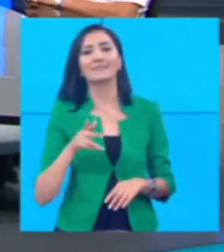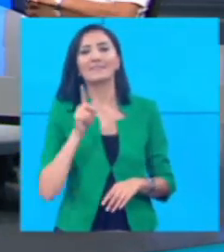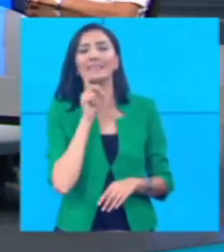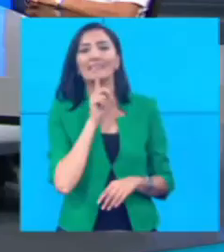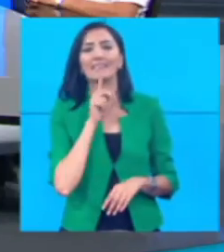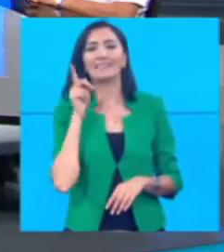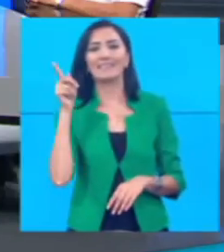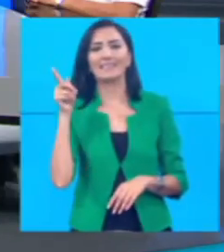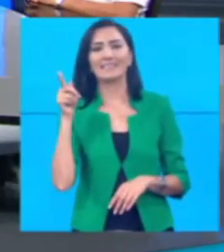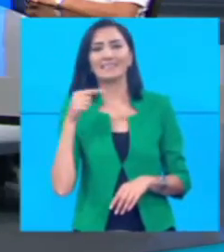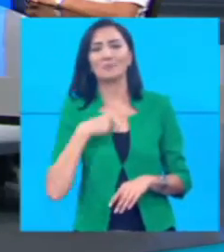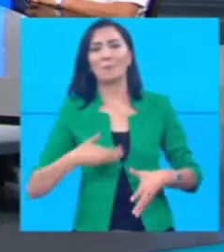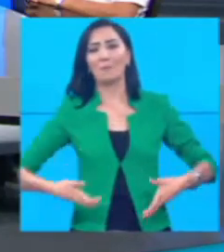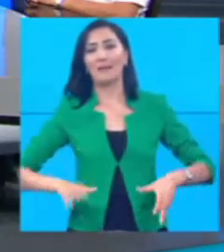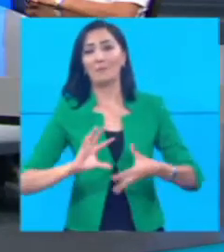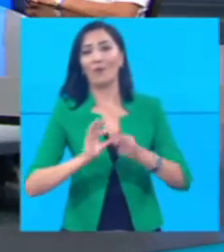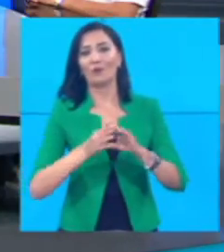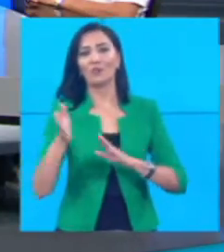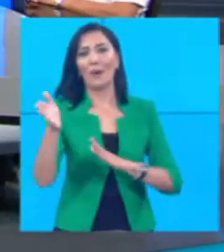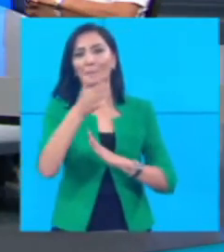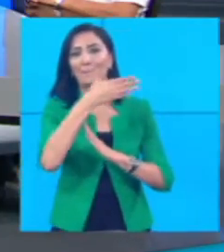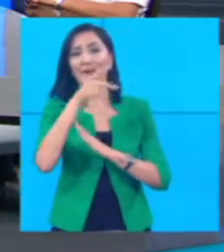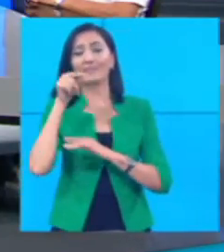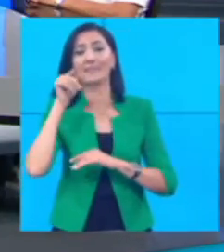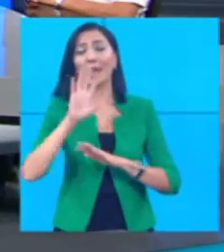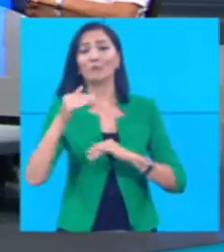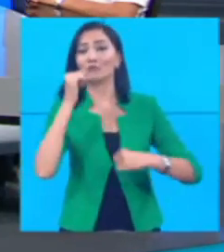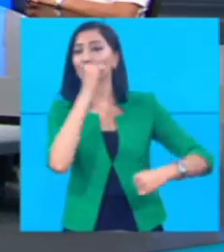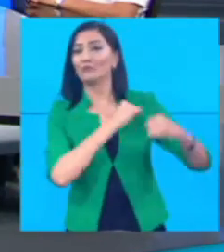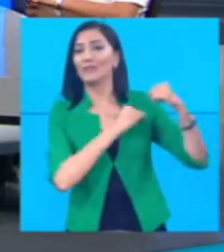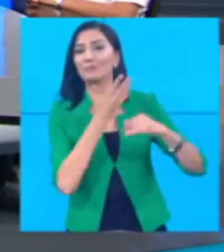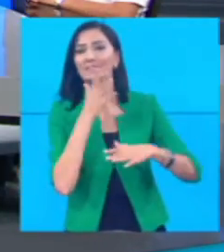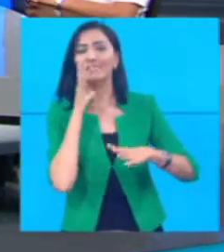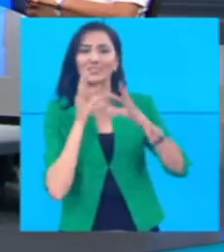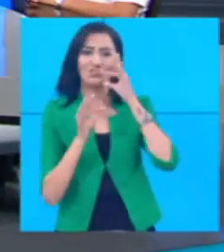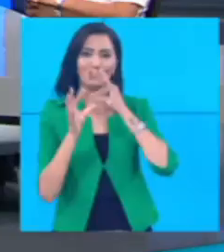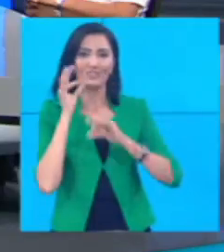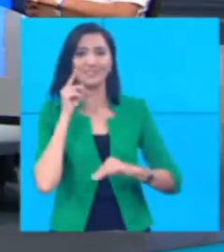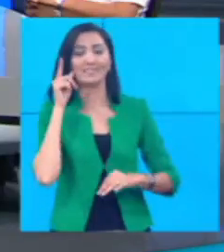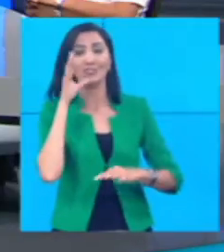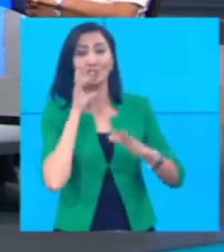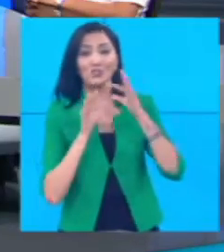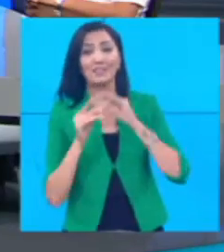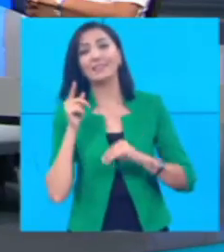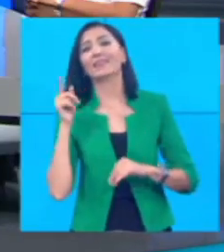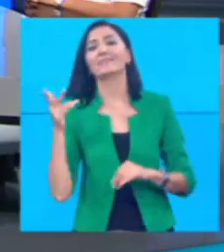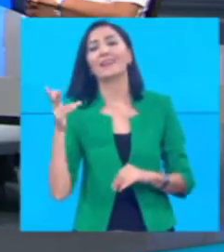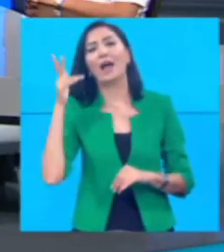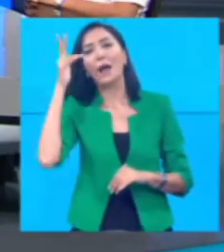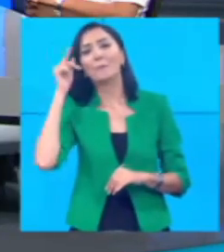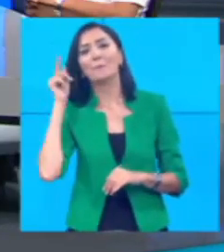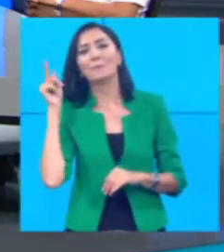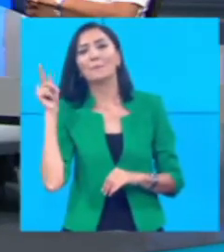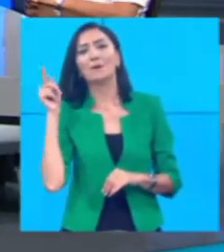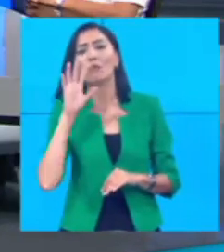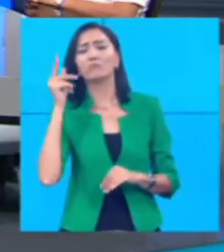Amerikalılar, İngilizler. İngilizler. Bizim şimdi Paralimpik oyunlarındaki bayraktaki en büyük rakibimiz? Çin. Çinler zaten...